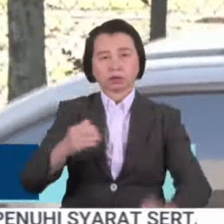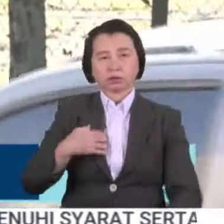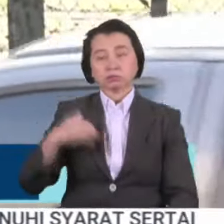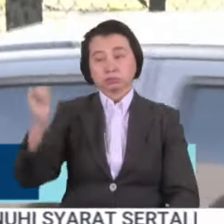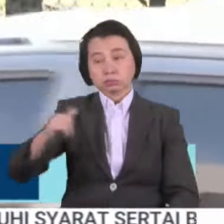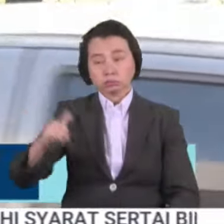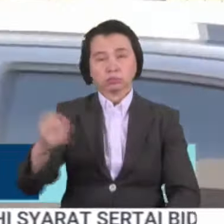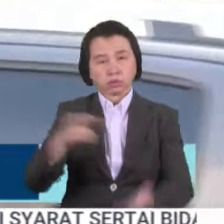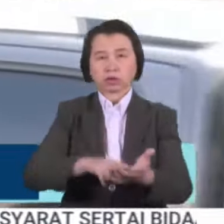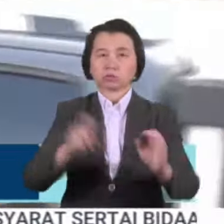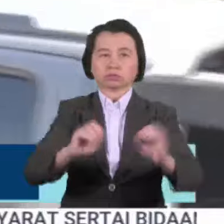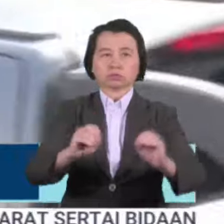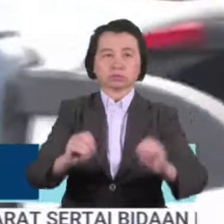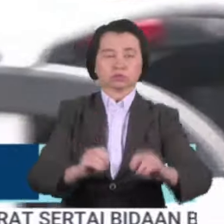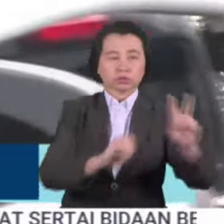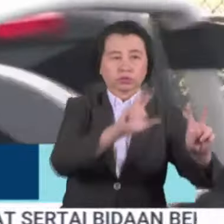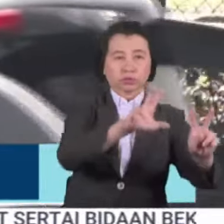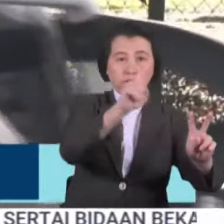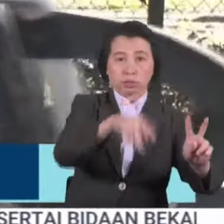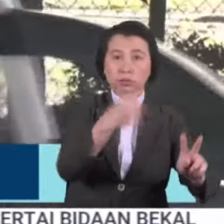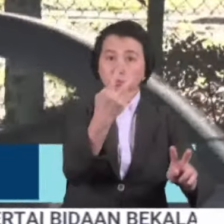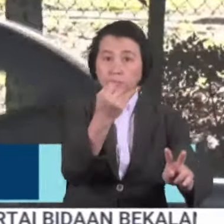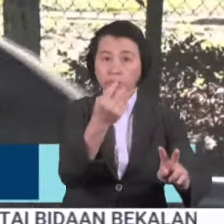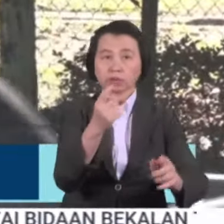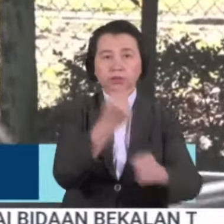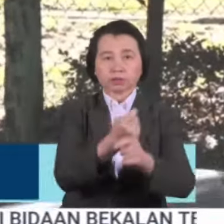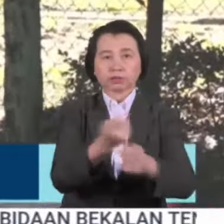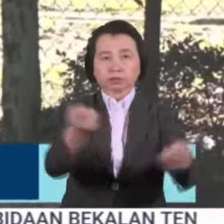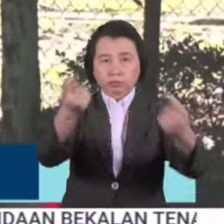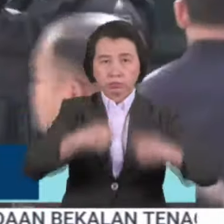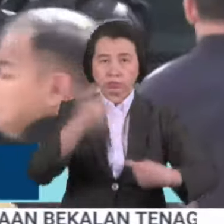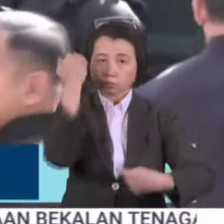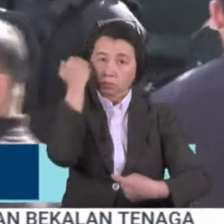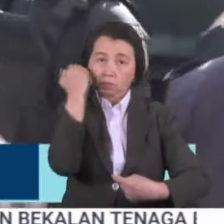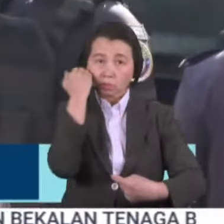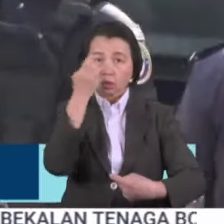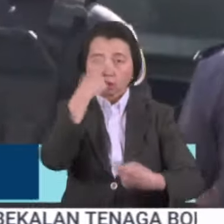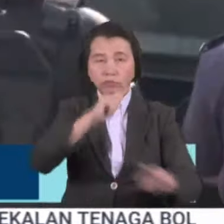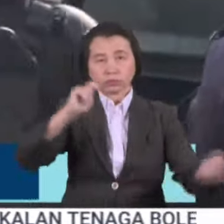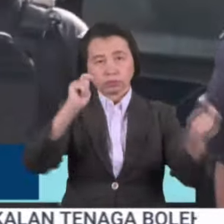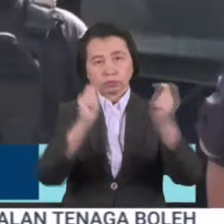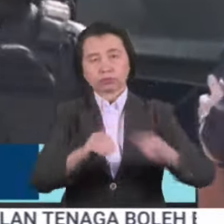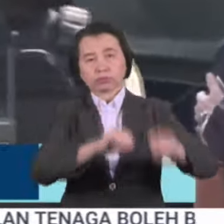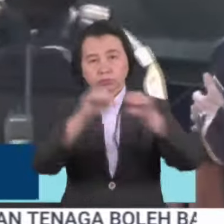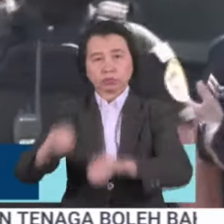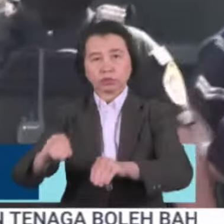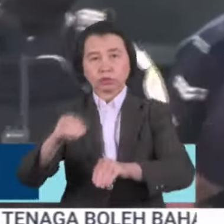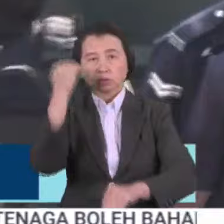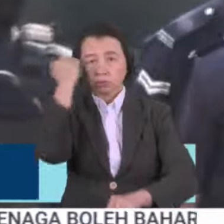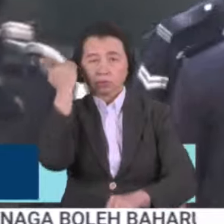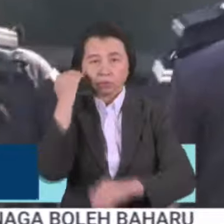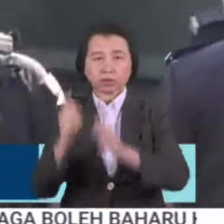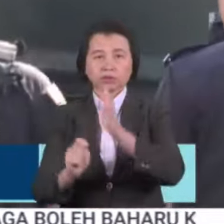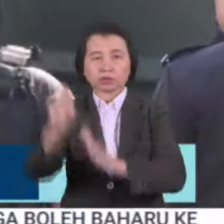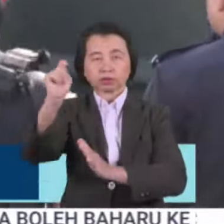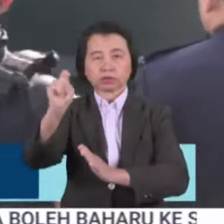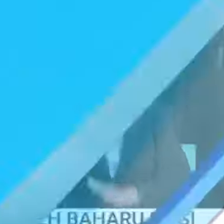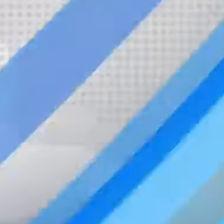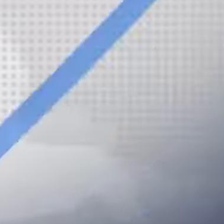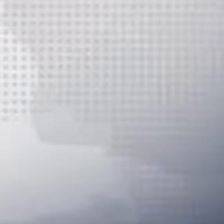pengakuan direkodkan. 23 Disember ini ditetapkan untuk sebutan semula kes bagi pemindahan prosiding ke Mahkamah Tinggi.